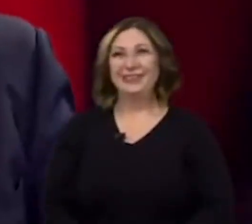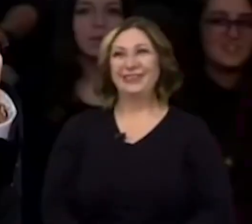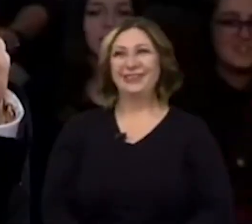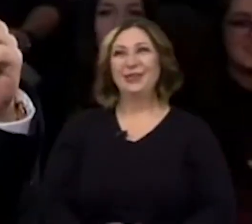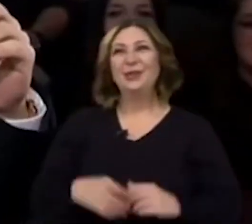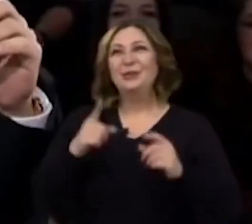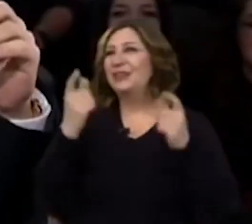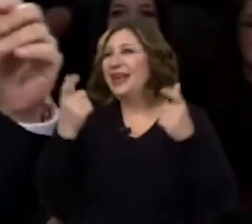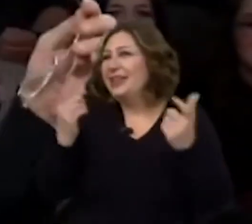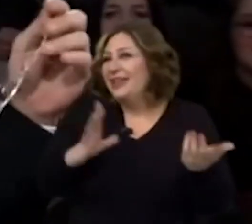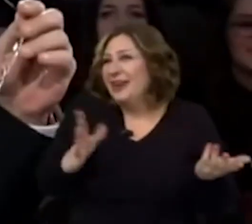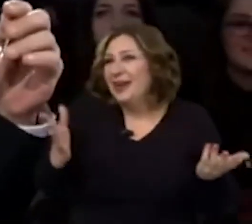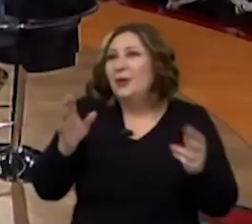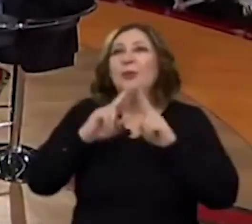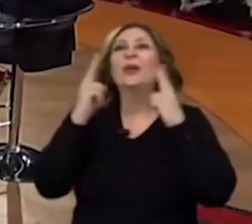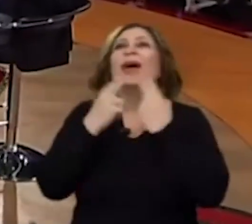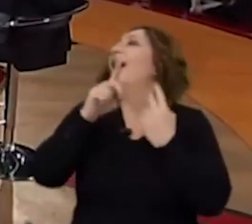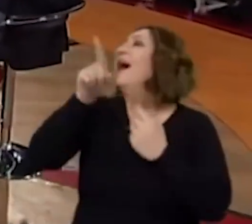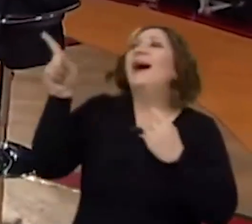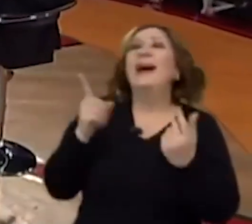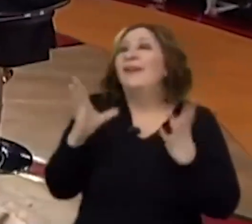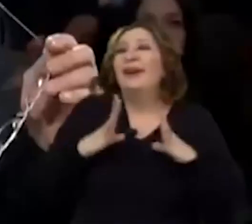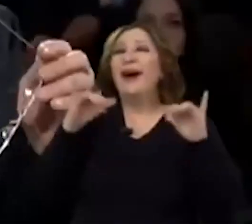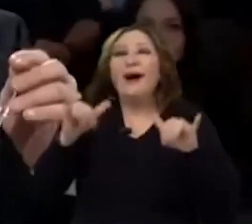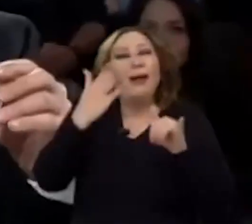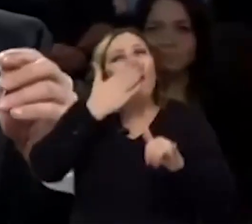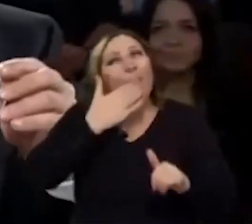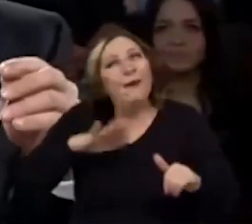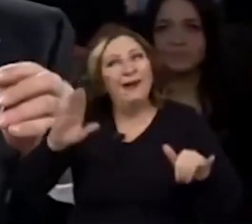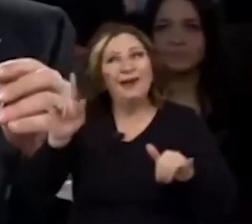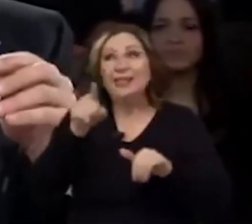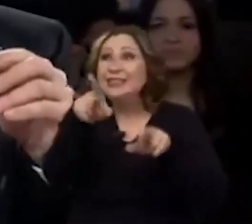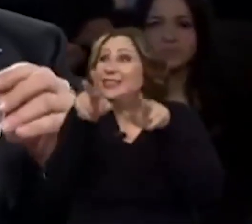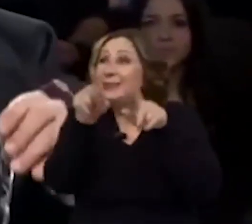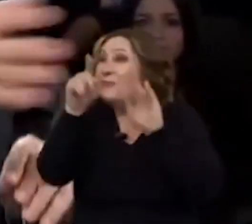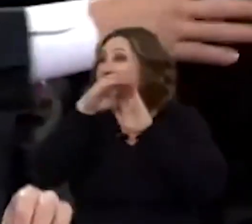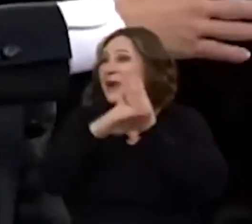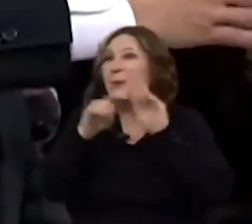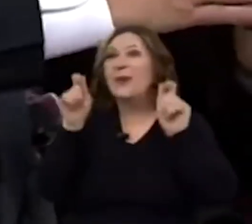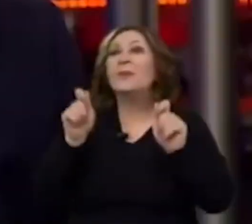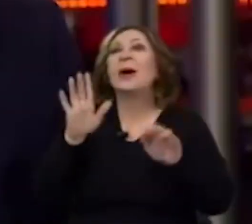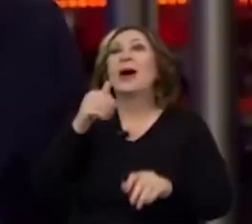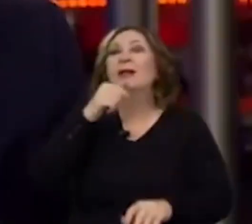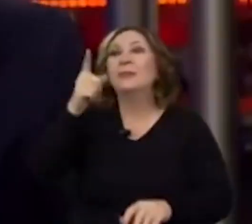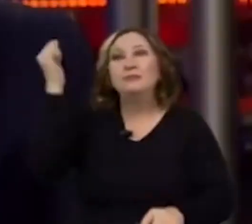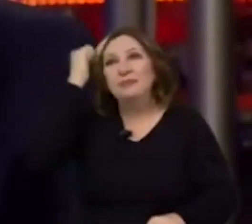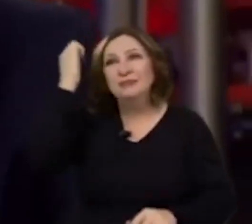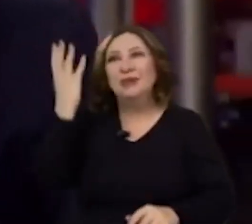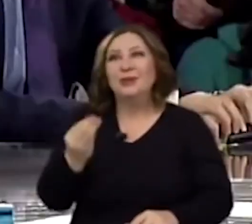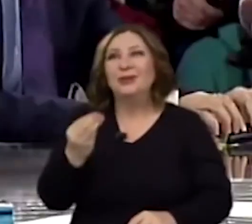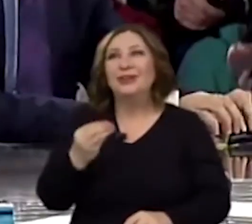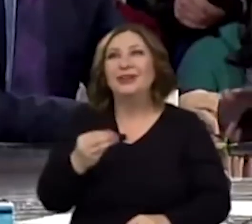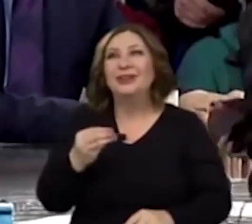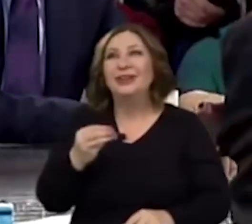Ya bu nerede var acaba? Ya dünyanın neresinde var? Ben İtalya'da falan olduğunu sanmıyorum. Sizin gibi bir program ya bu kadar. Adam bakın, pişman oldu biliyor